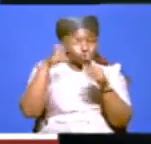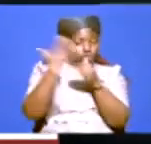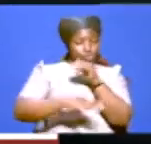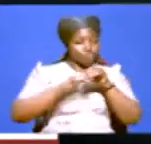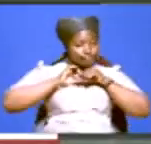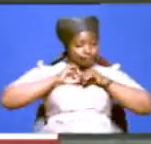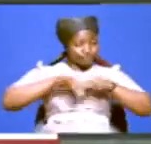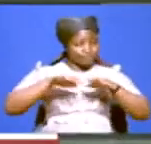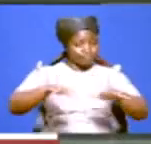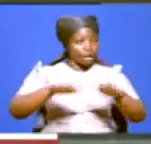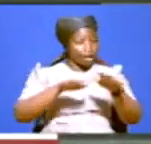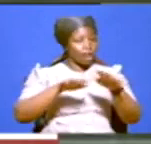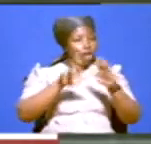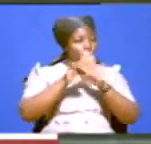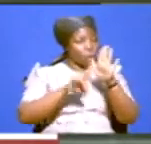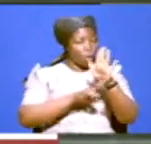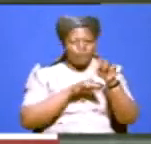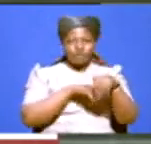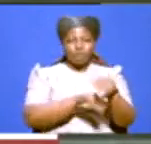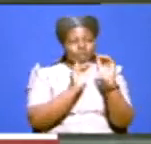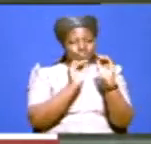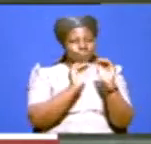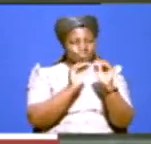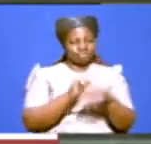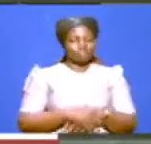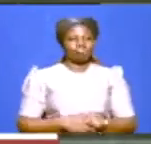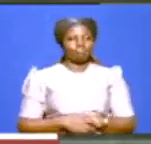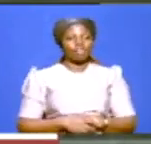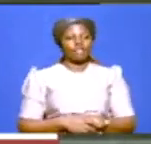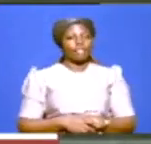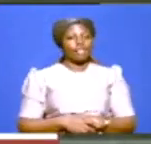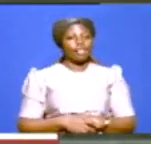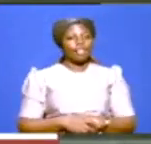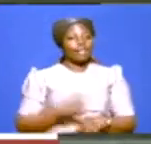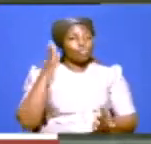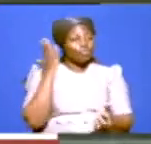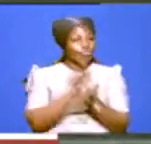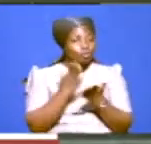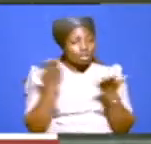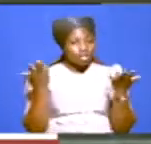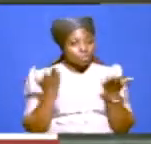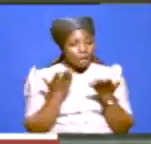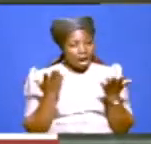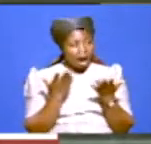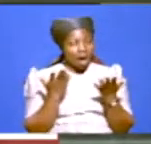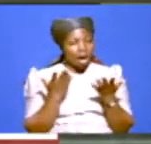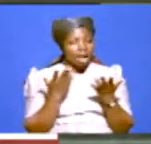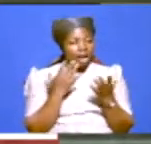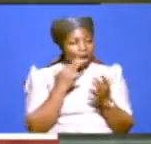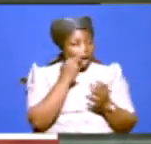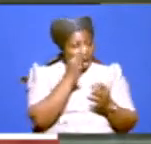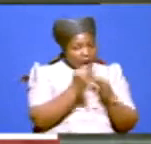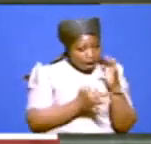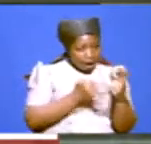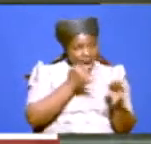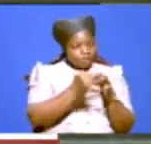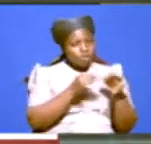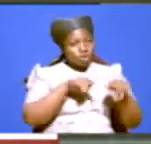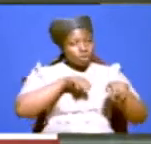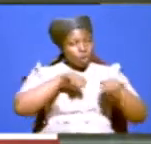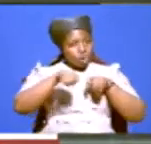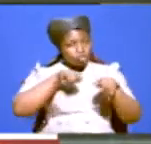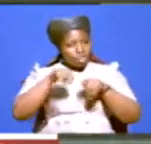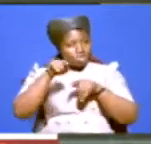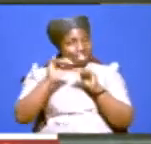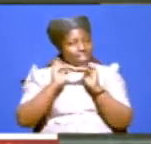hazitazingatiwa kikamilifu. But the truth of the matter is that unless we can contain it at this level, unless we can stop